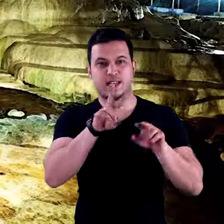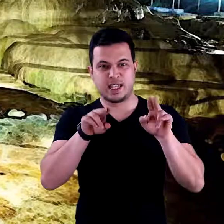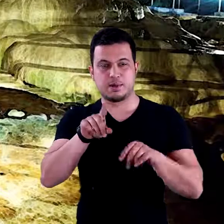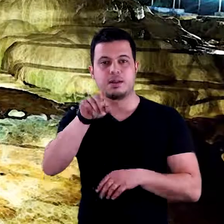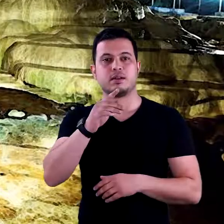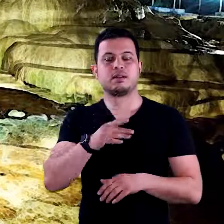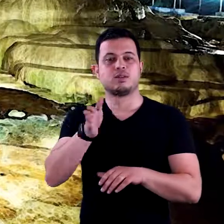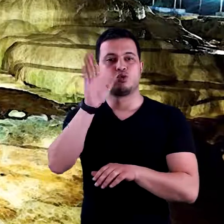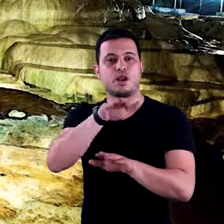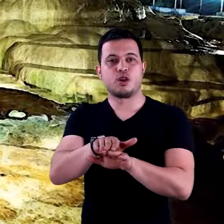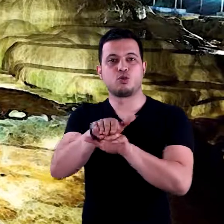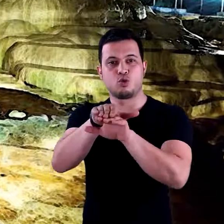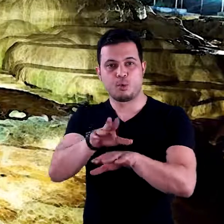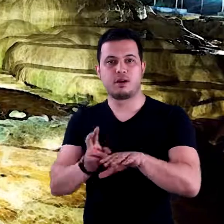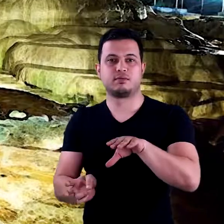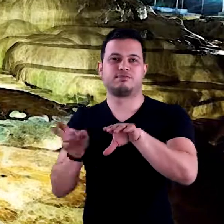yere geçip...